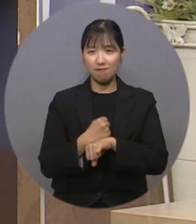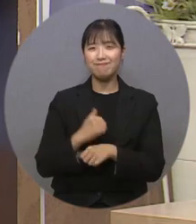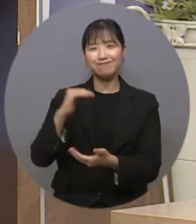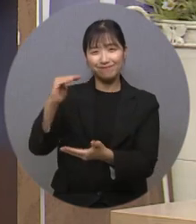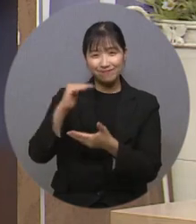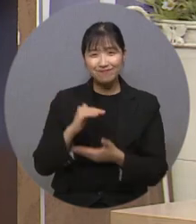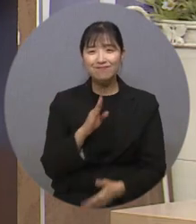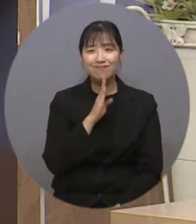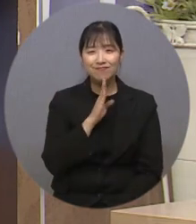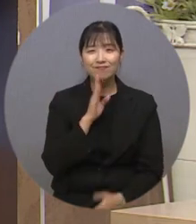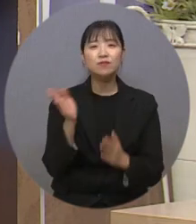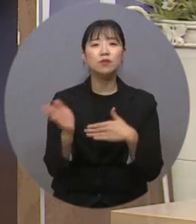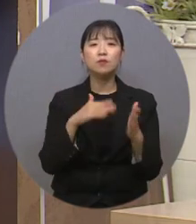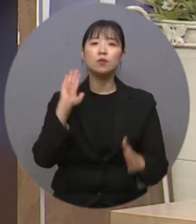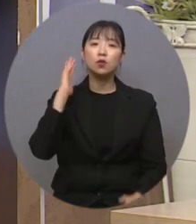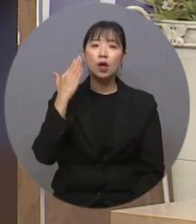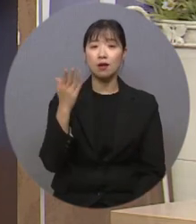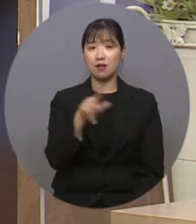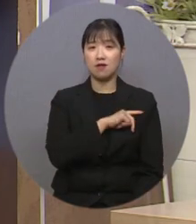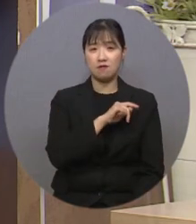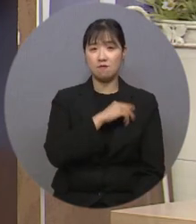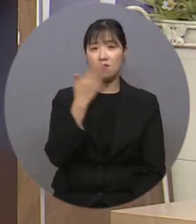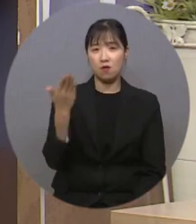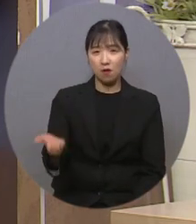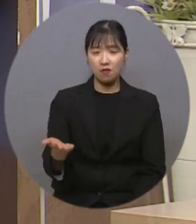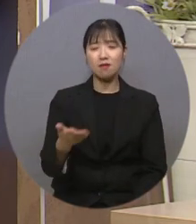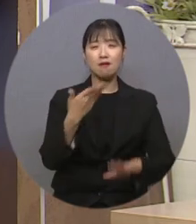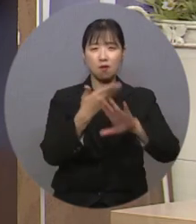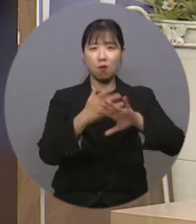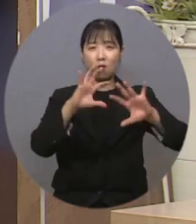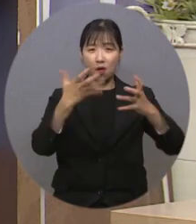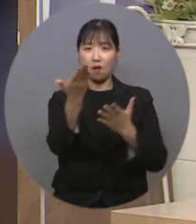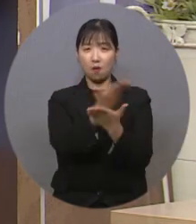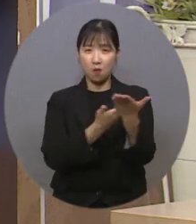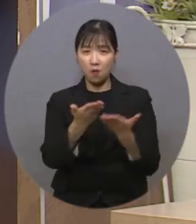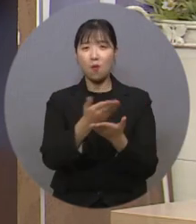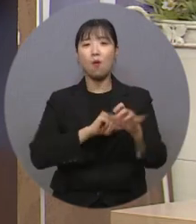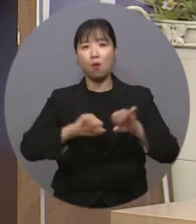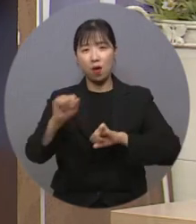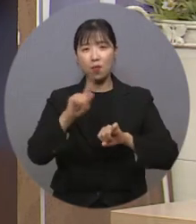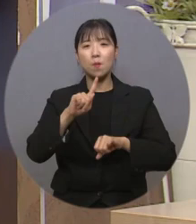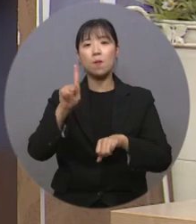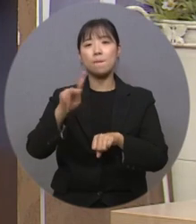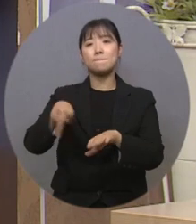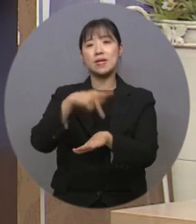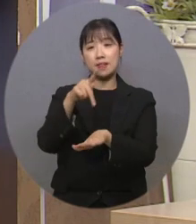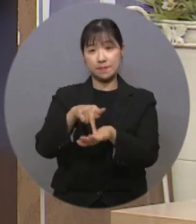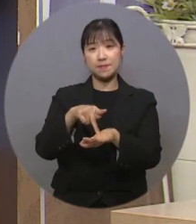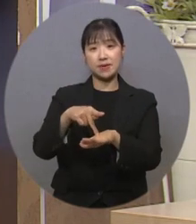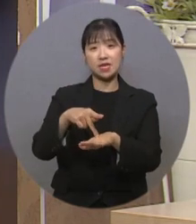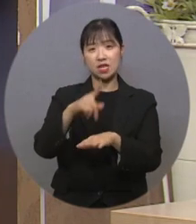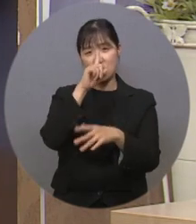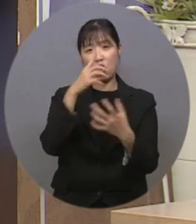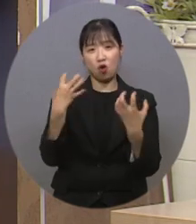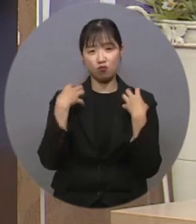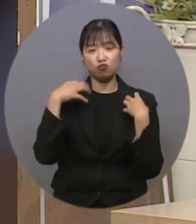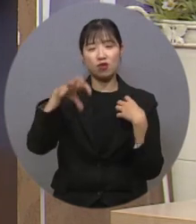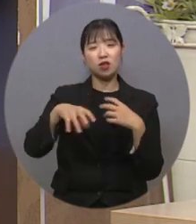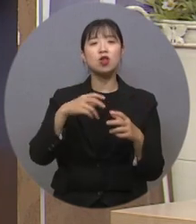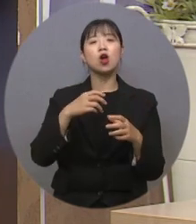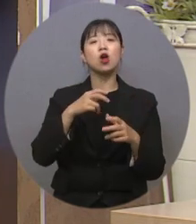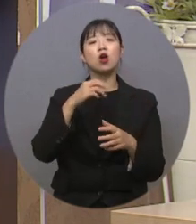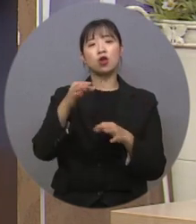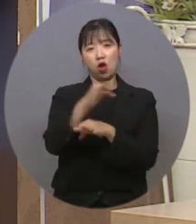알려주셨습니다. 그리고 또 최근에 의원님께서 외교 활동으로 필리핀 정부에서